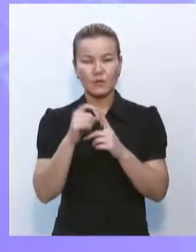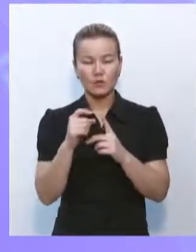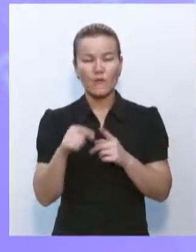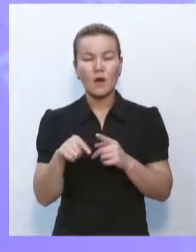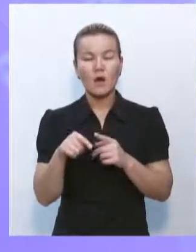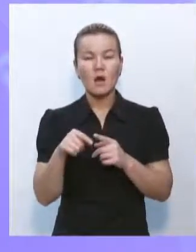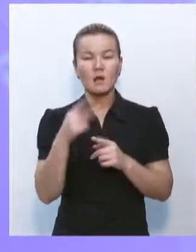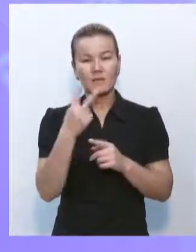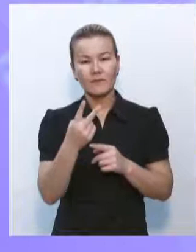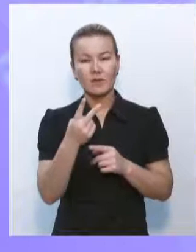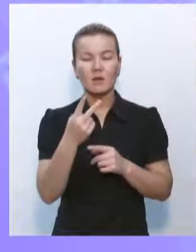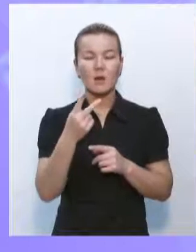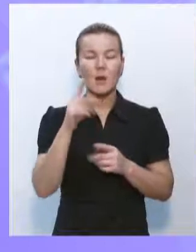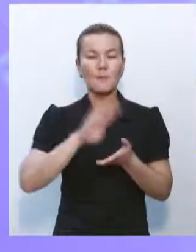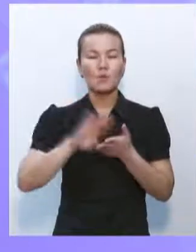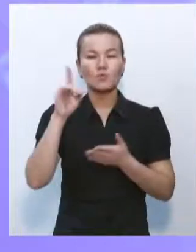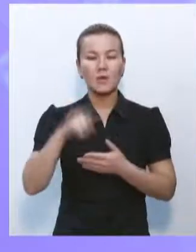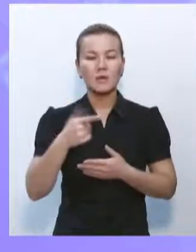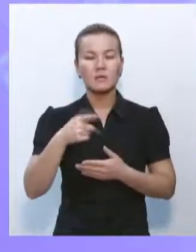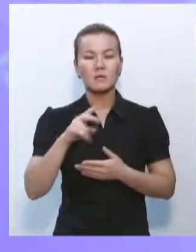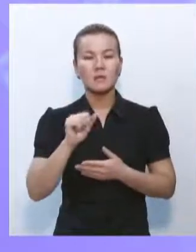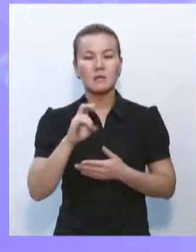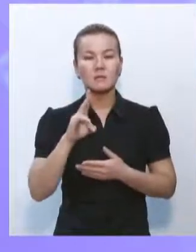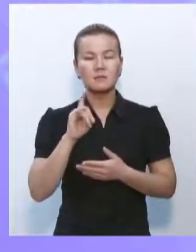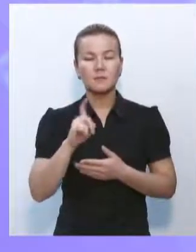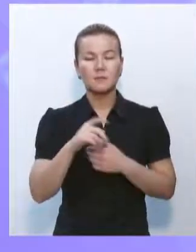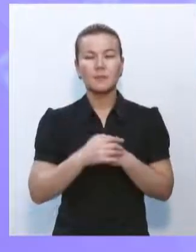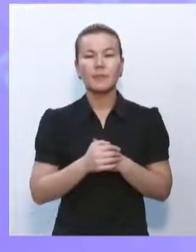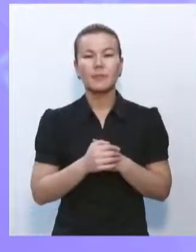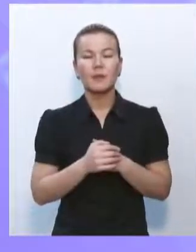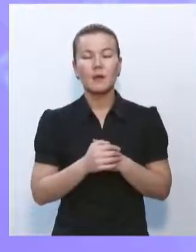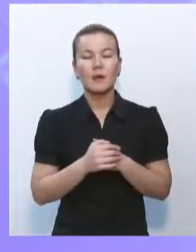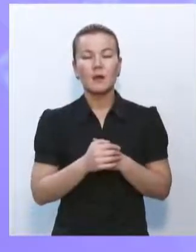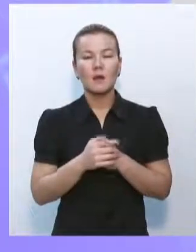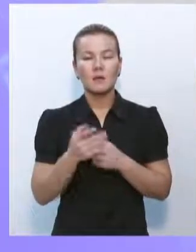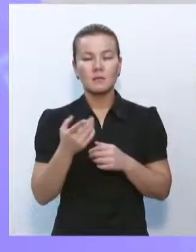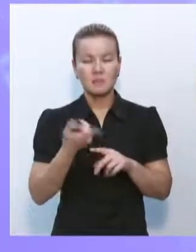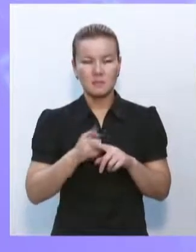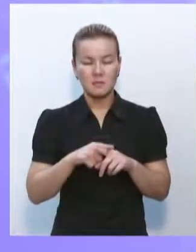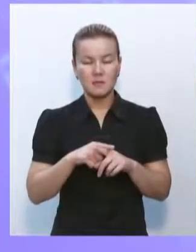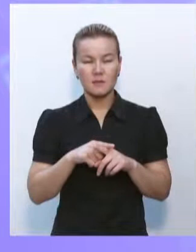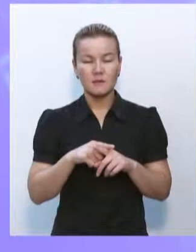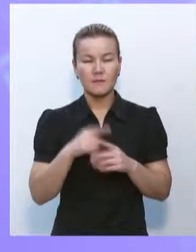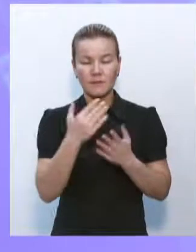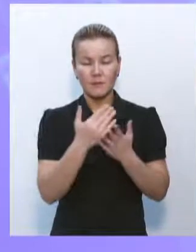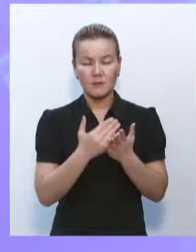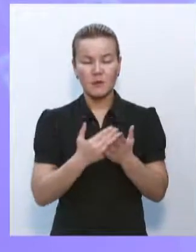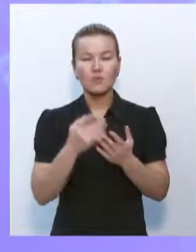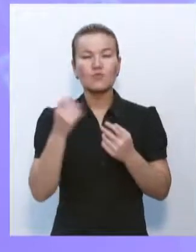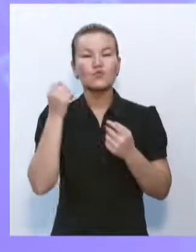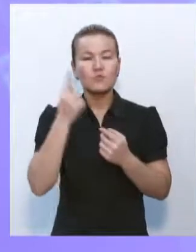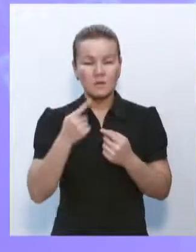слова две безударные гласные. Исходя из данного материала,